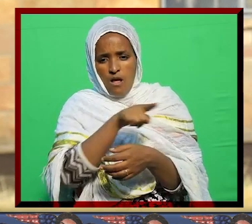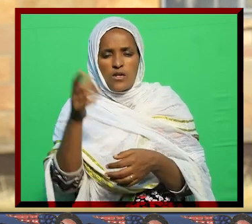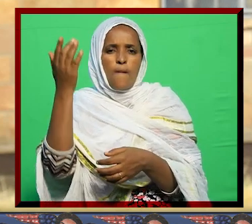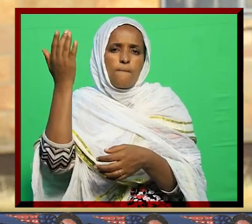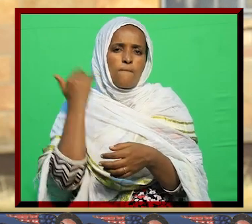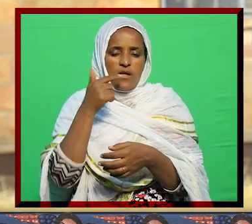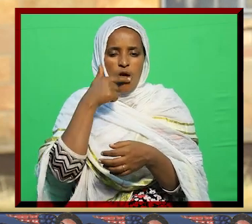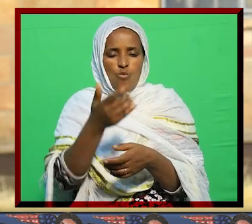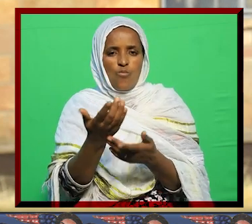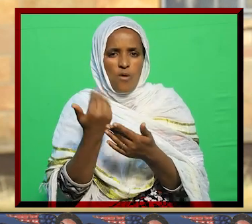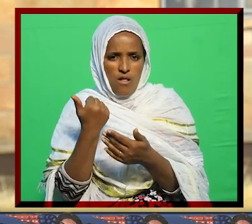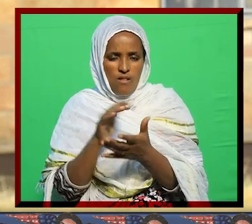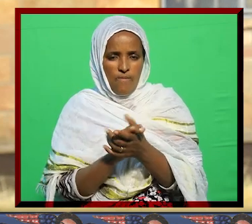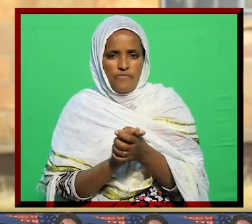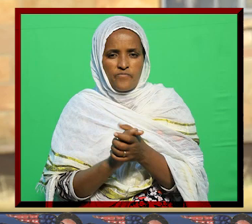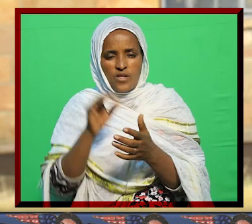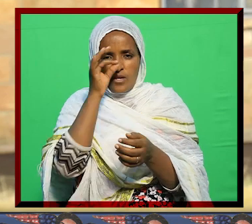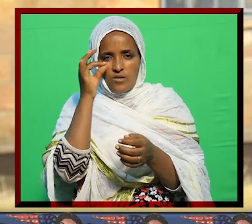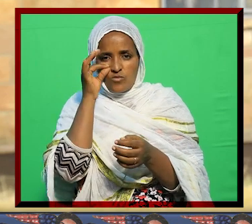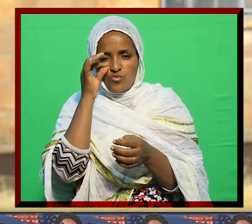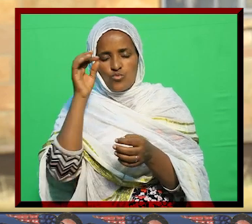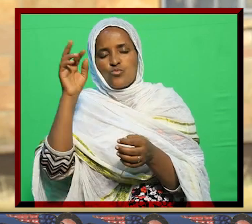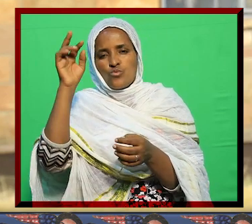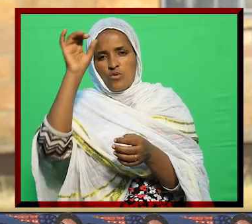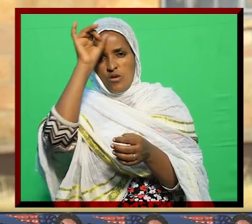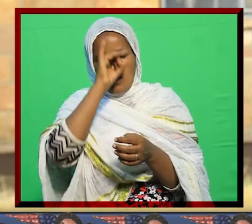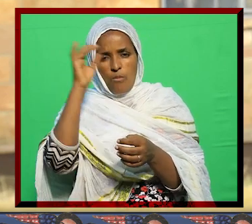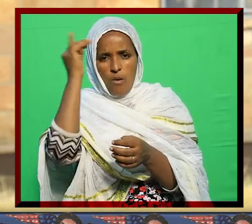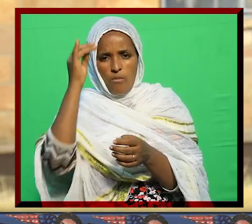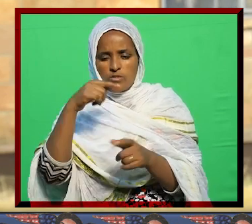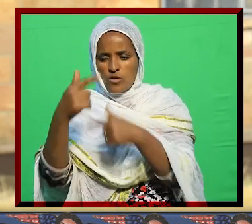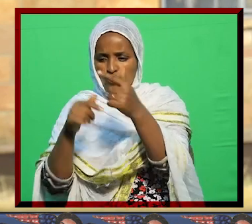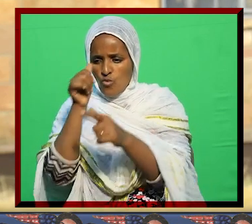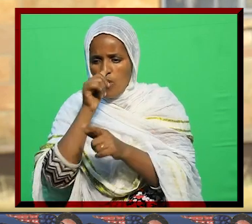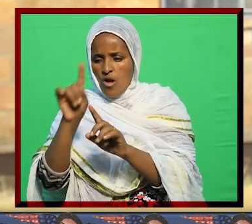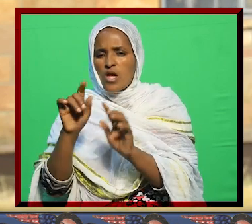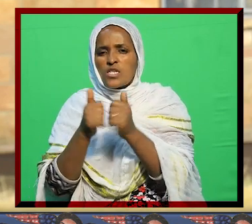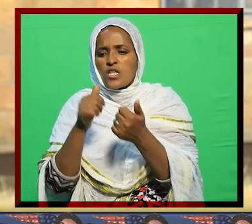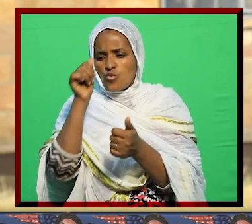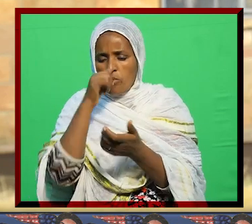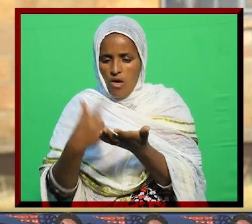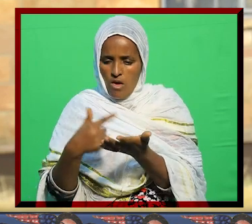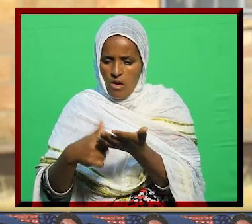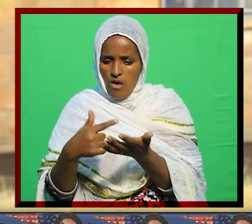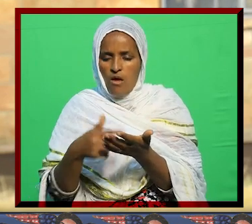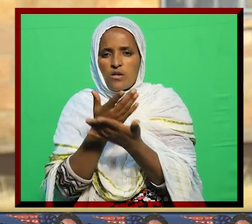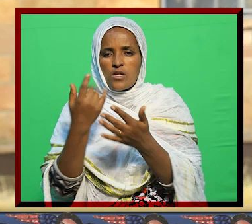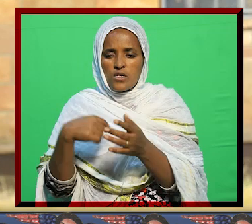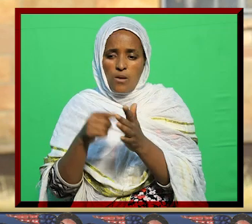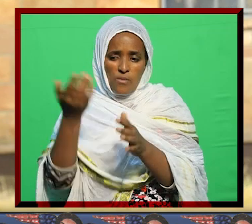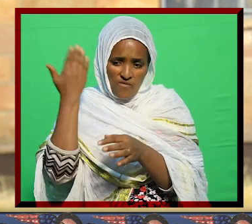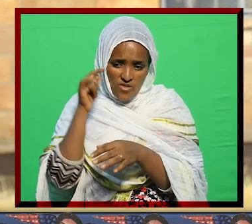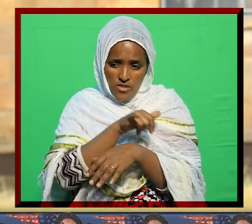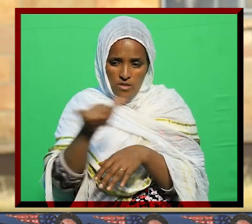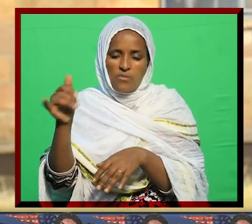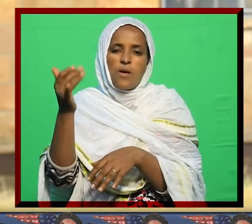እንደናንተ ነበር ነው ያሉ ይባላል። የህንዱ ሊቀ ጳጳስ ኢትዮጵያውያን ሄዶ ሲጠይቋቸው እንዴት ነው ኢትዮጵያ ላይ እንዲህ ነገር አለ፣ እኛም